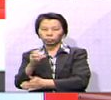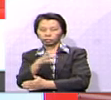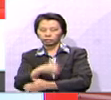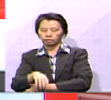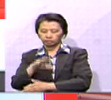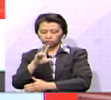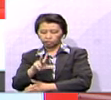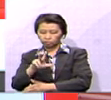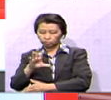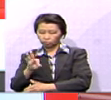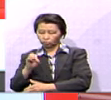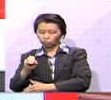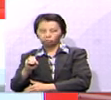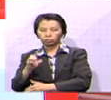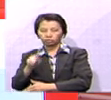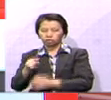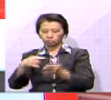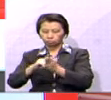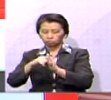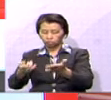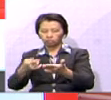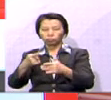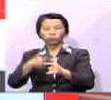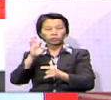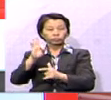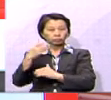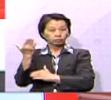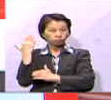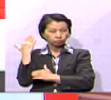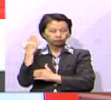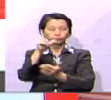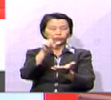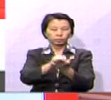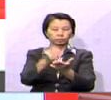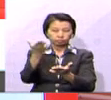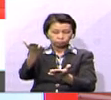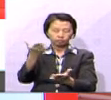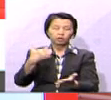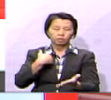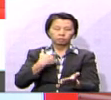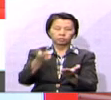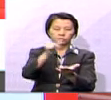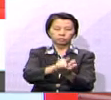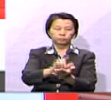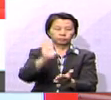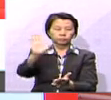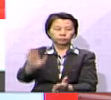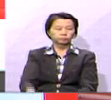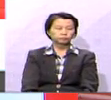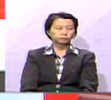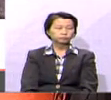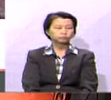Duke 390 yang dilancarkan September lalu. Wartawan Kamal Firman Shah Kamaluddin melaporkan.